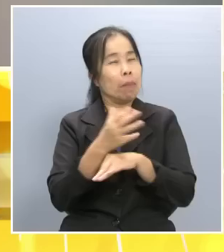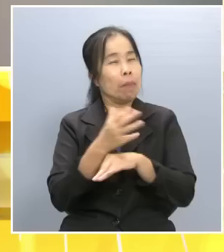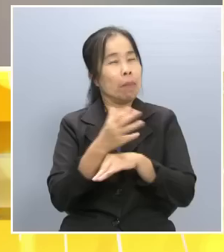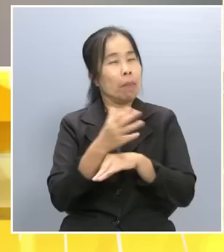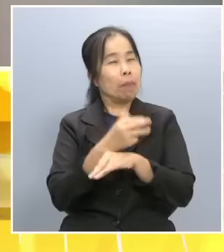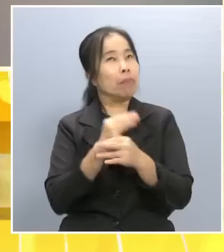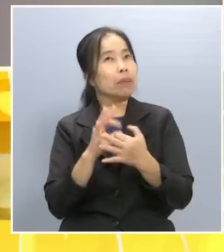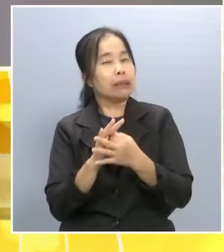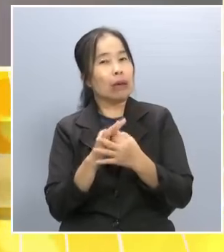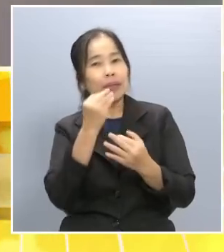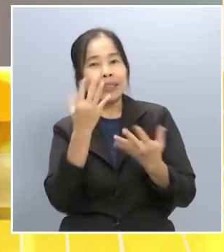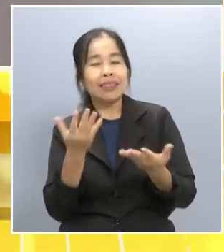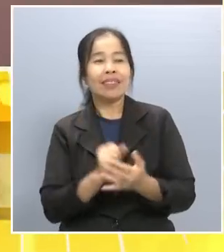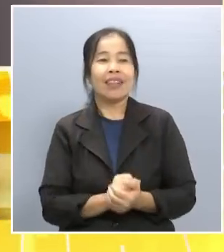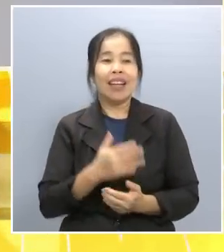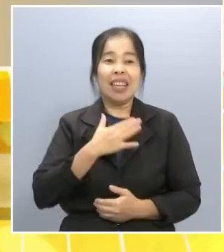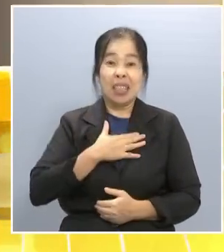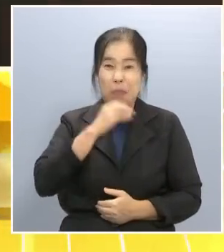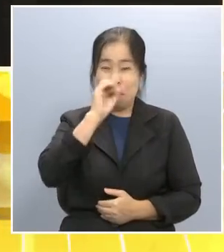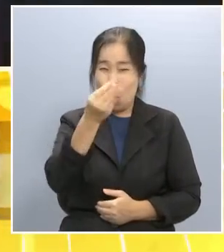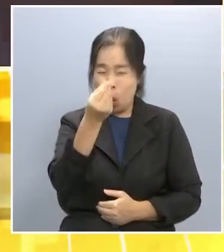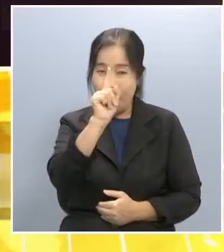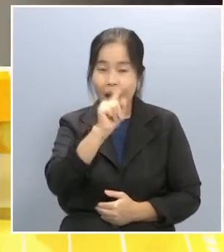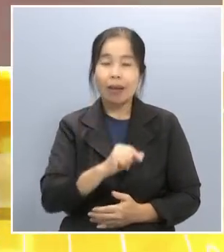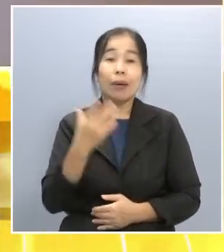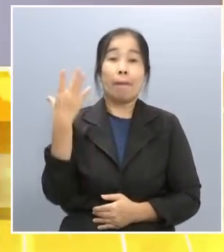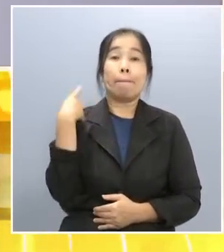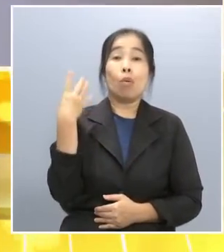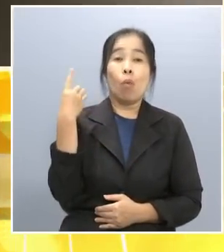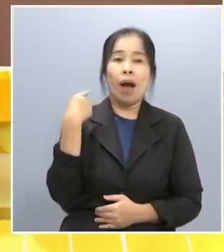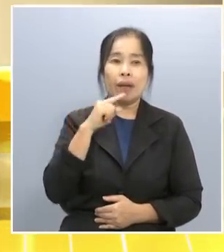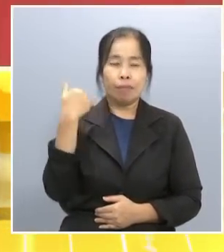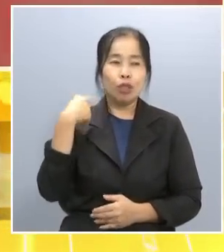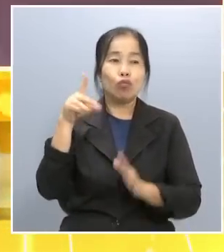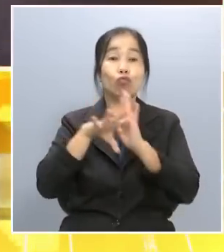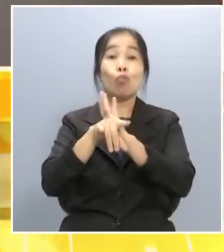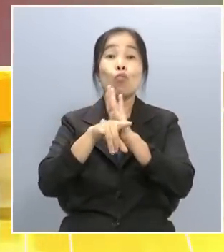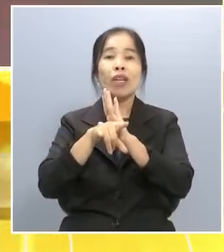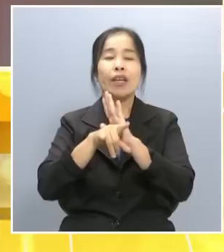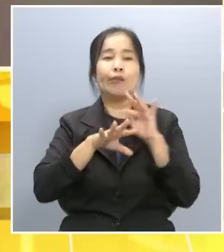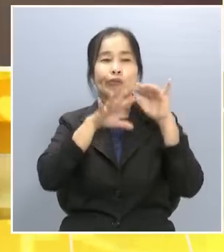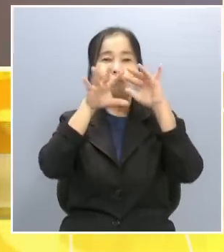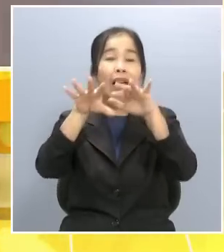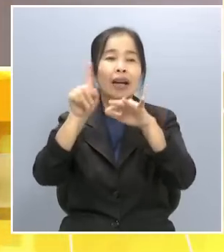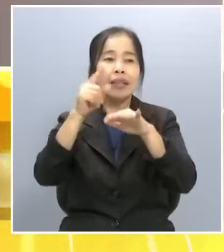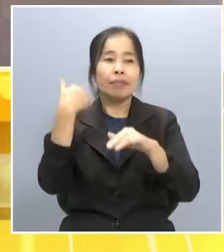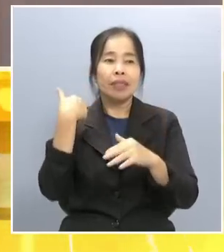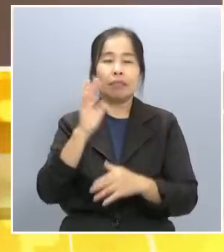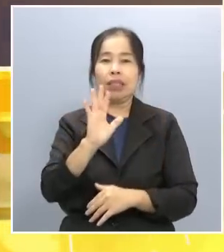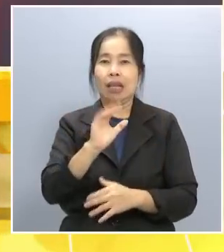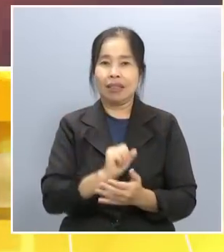ชอบมากและที่ผมต้องรีบแจ้งเลยเมื่อวานนี้ก็ได้ทราบว่ามีชลบุรีที่จะไปแห่พรุ่งนี้ไม่ใช่